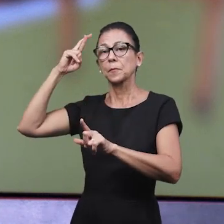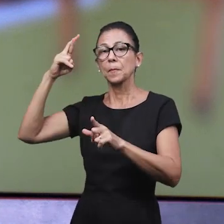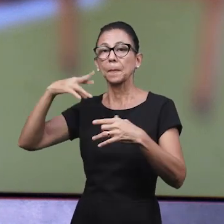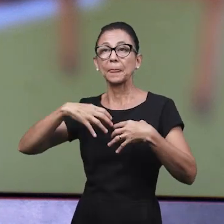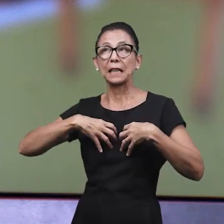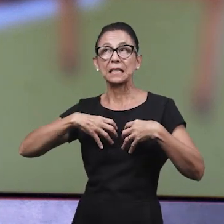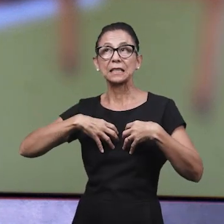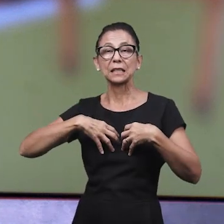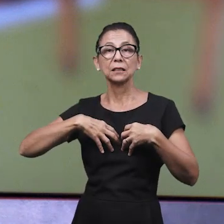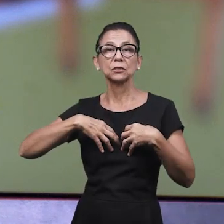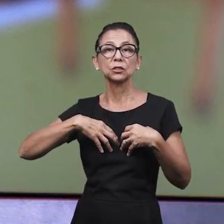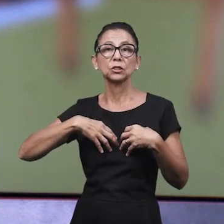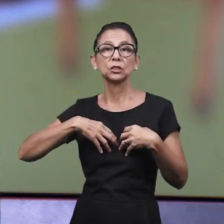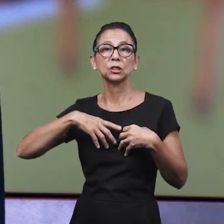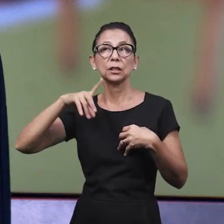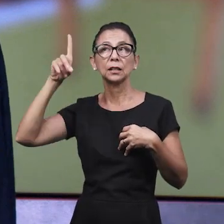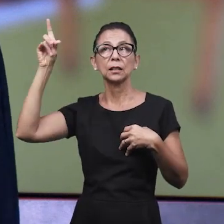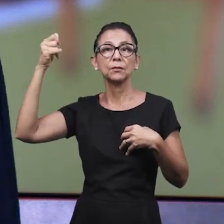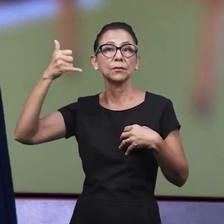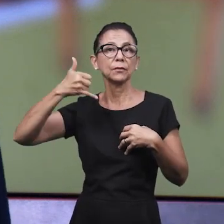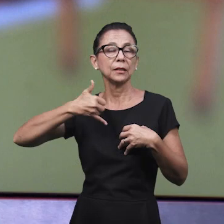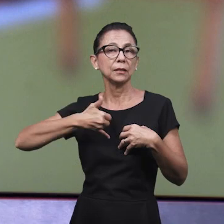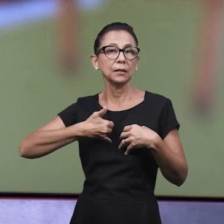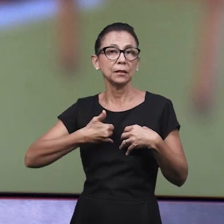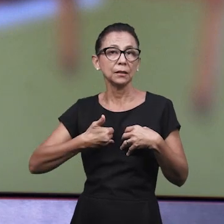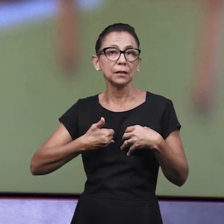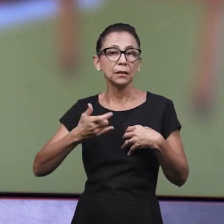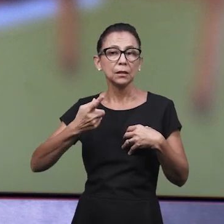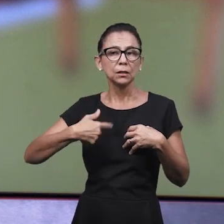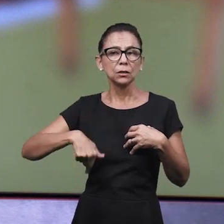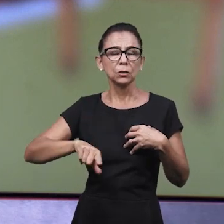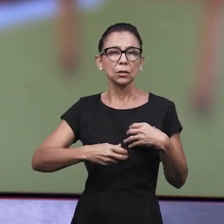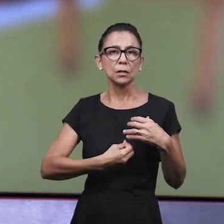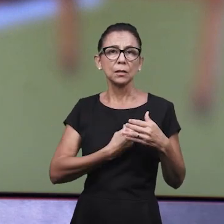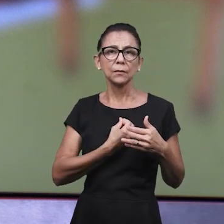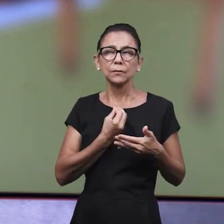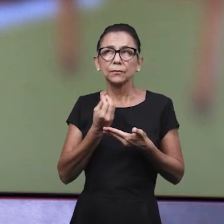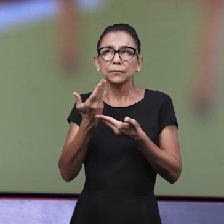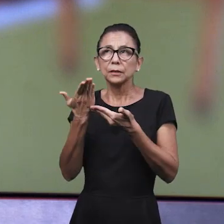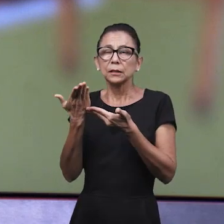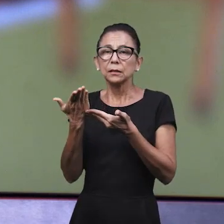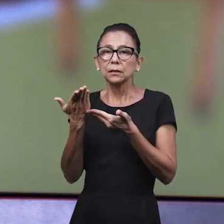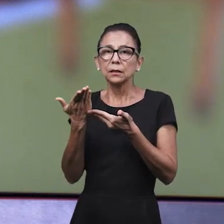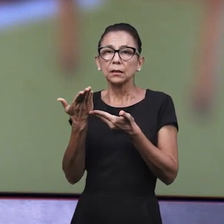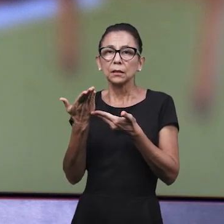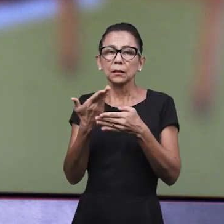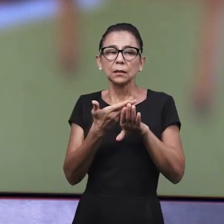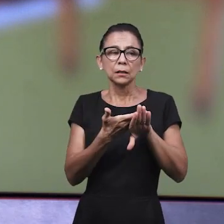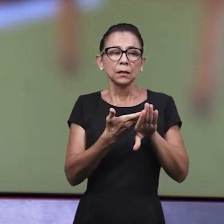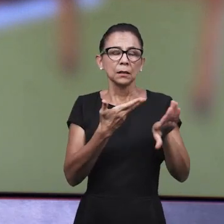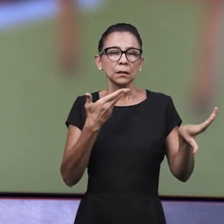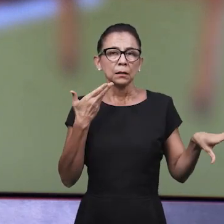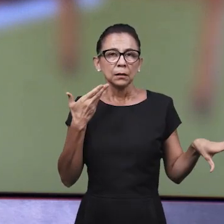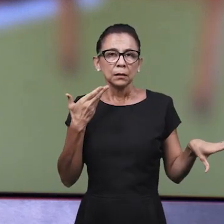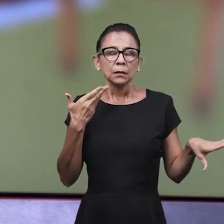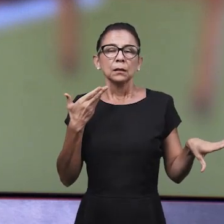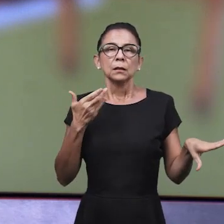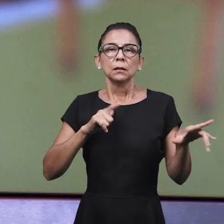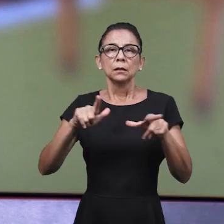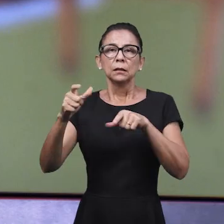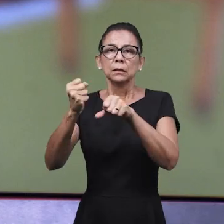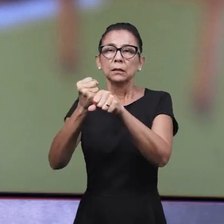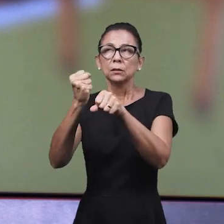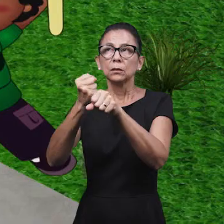à dépendre d'entendre sa voix, avoir notre vie constamment